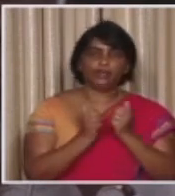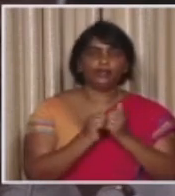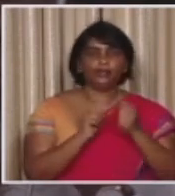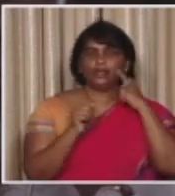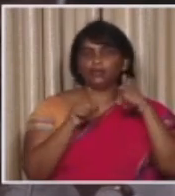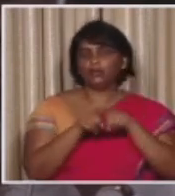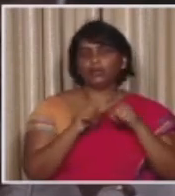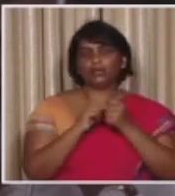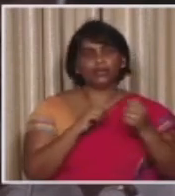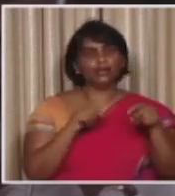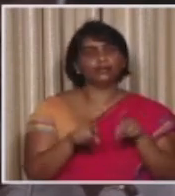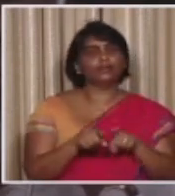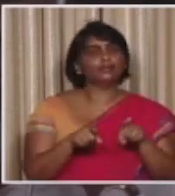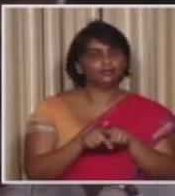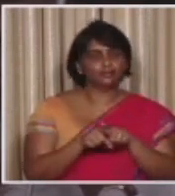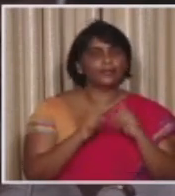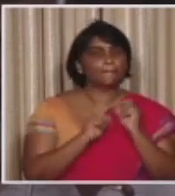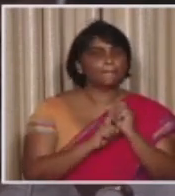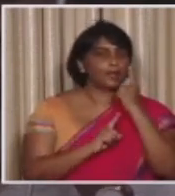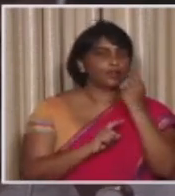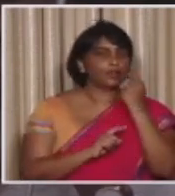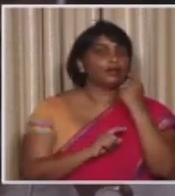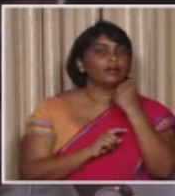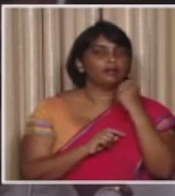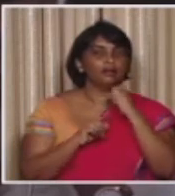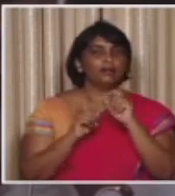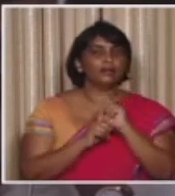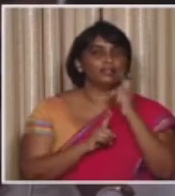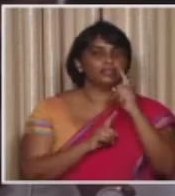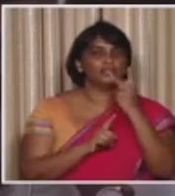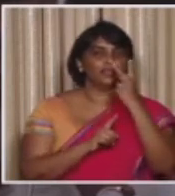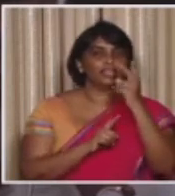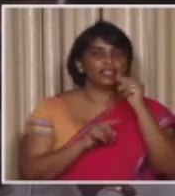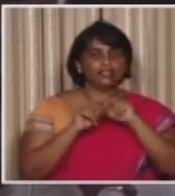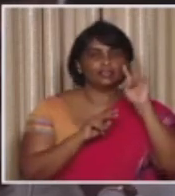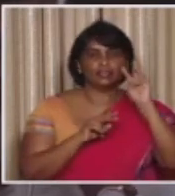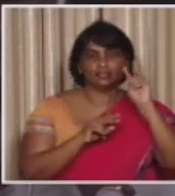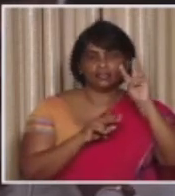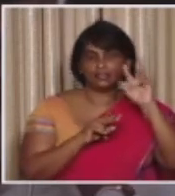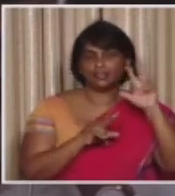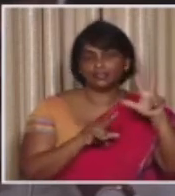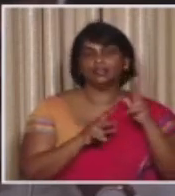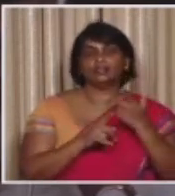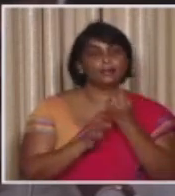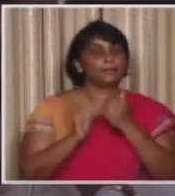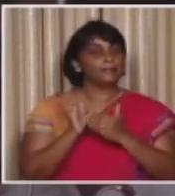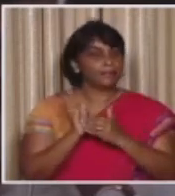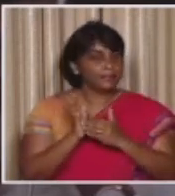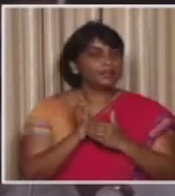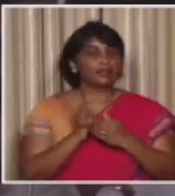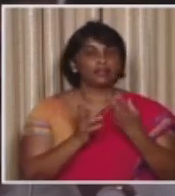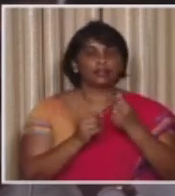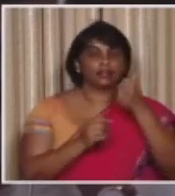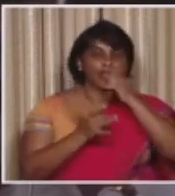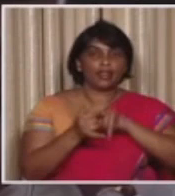ඉඩම් ප්‍රසස්කර බණ්ඩලේ පර්චස් එකක් රුපියල් 2.38ට විකුණනවා විකුණලා මිලියන ගණන් වංචා කරා ලේකම්වරයාට අපි දැන්